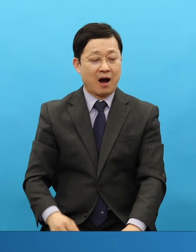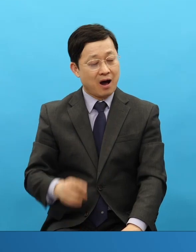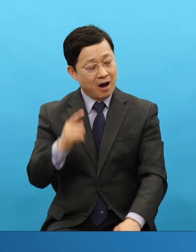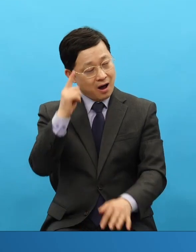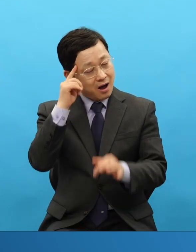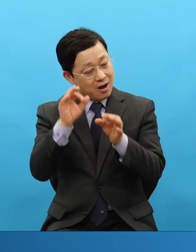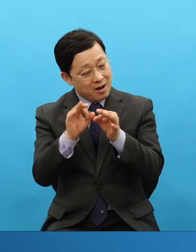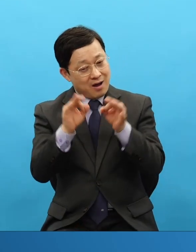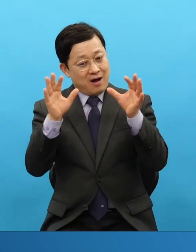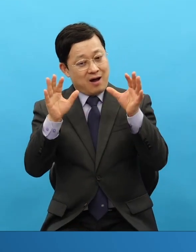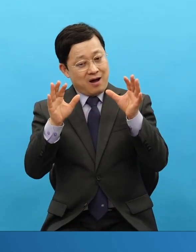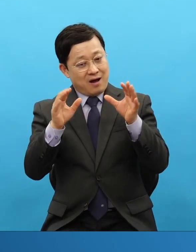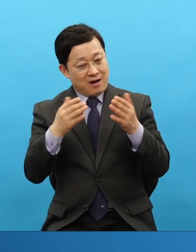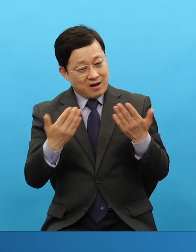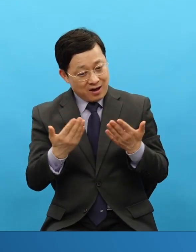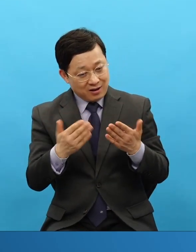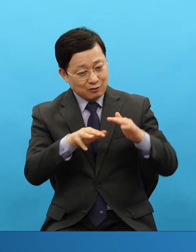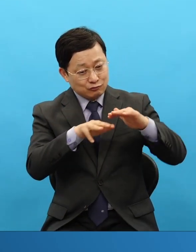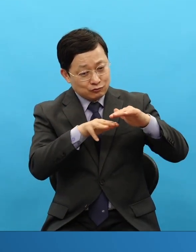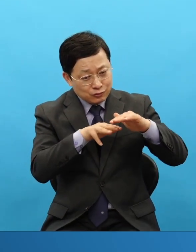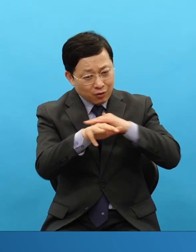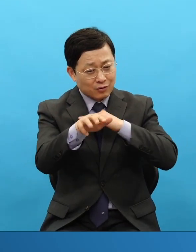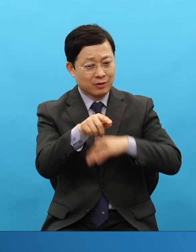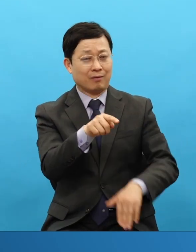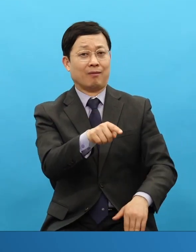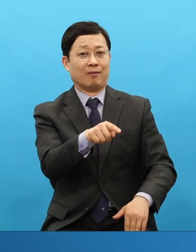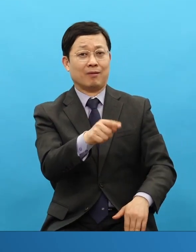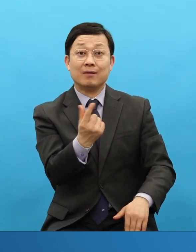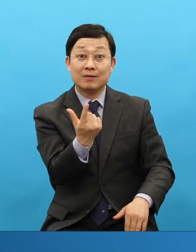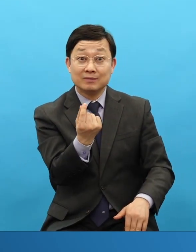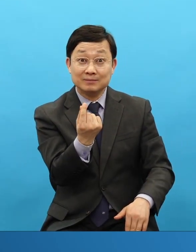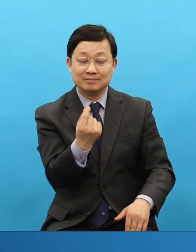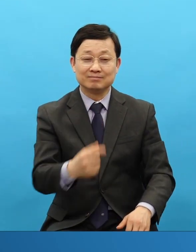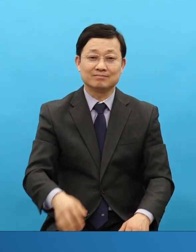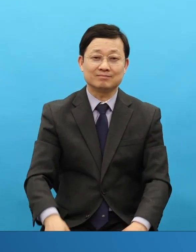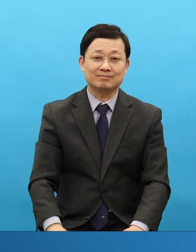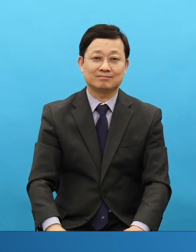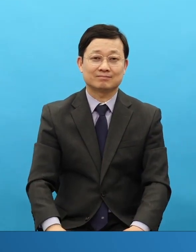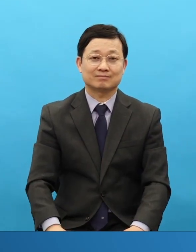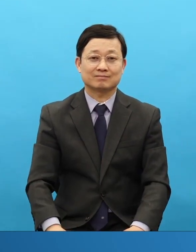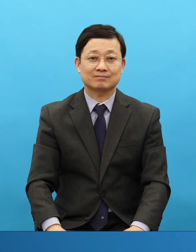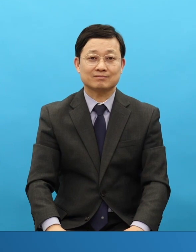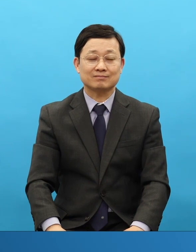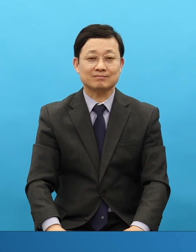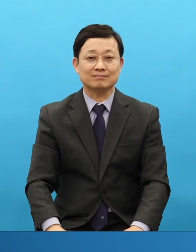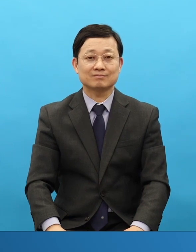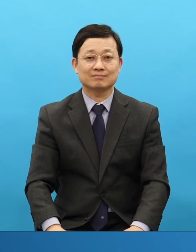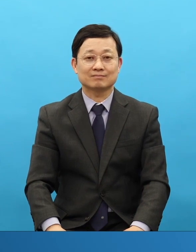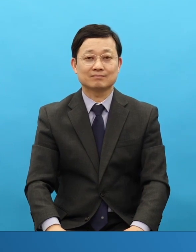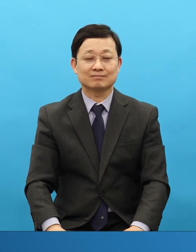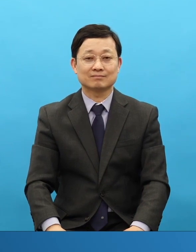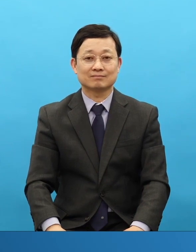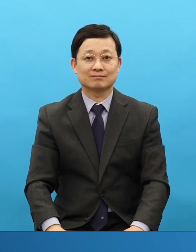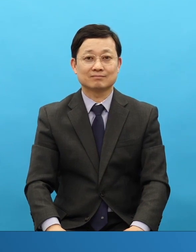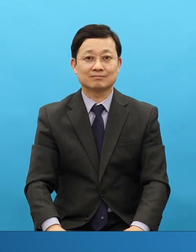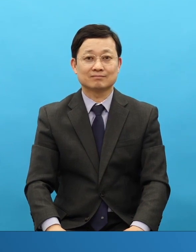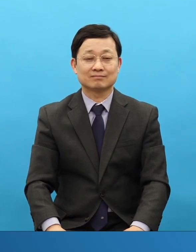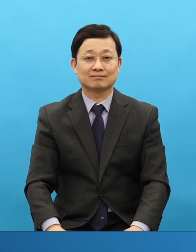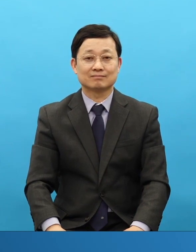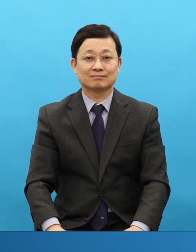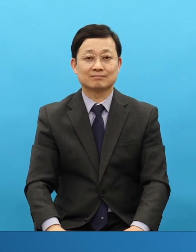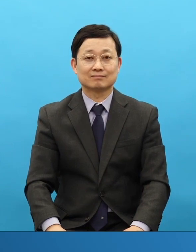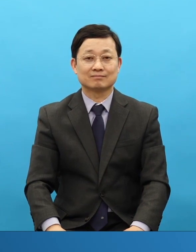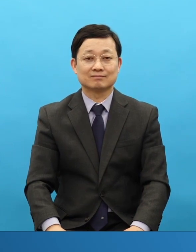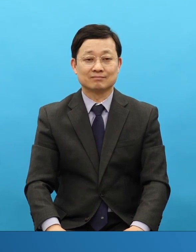벌어졌잖아요. 애굽에서요. And unimaginable things happened in Egypt. 예, 아무 배경 없지만 아는 여자 한